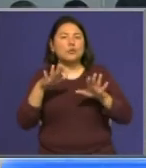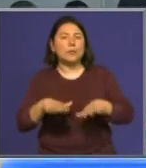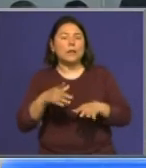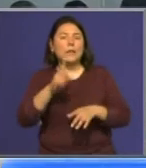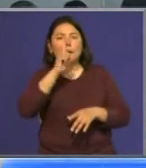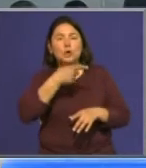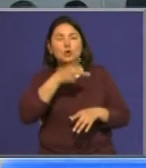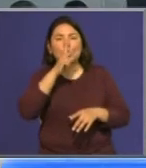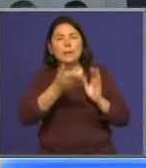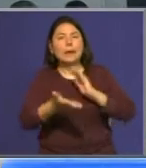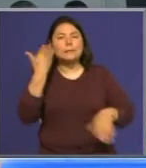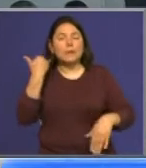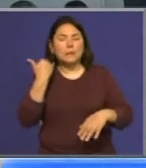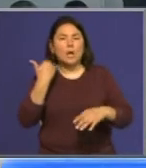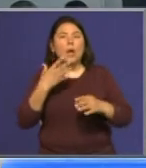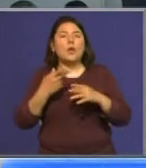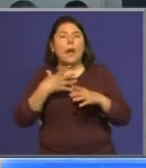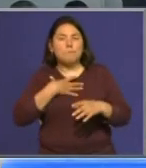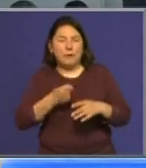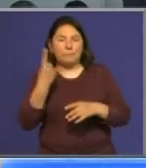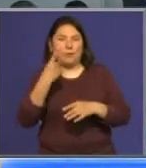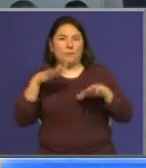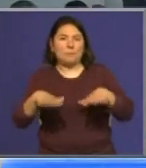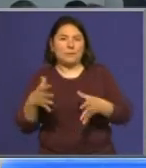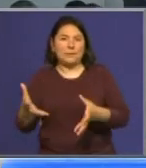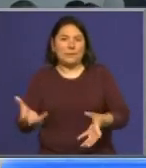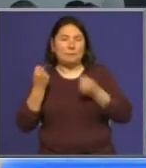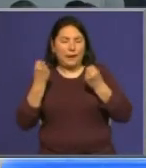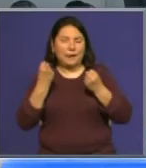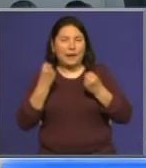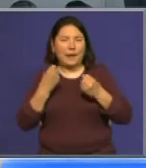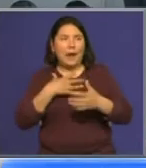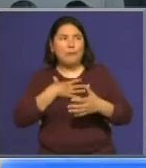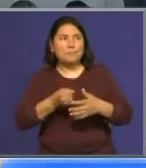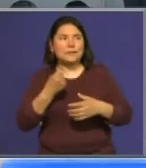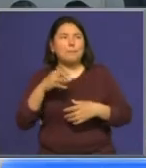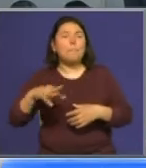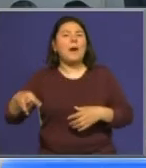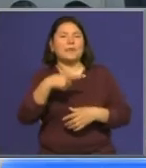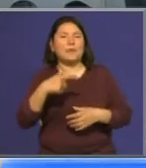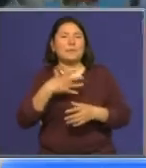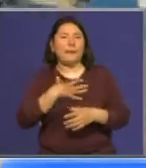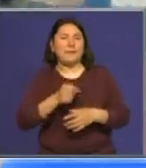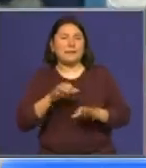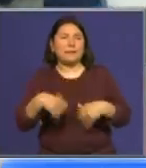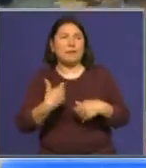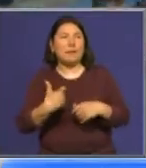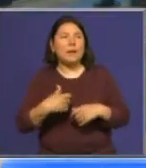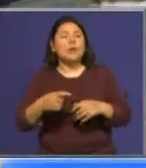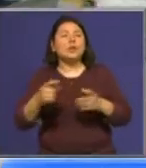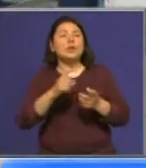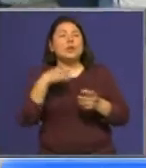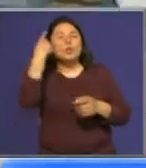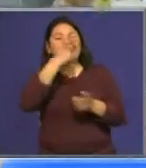бұрын. Енді бұл жолы тағы да бірінші орын алып кеттік. Енді барған кезде опять вы Маңғыстаусыз деп тұр ғой енді. Жекпе-жектен